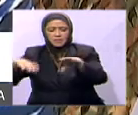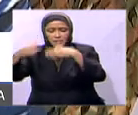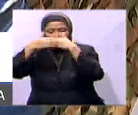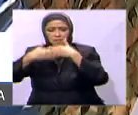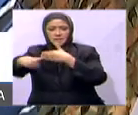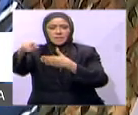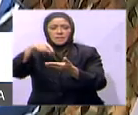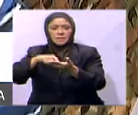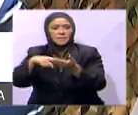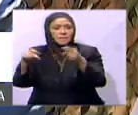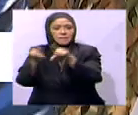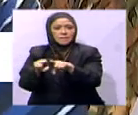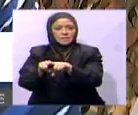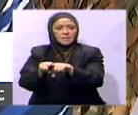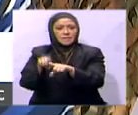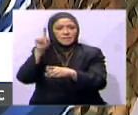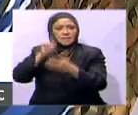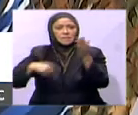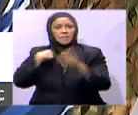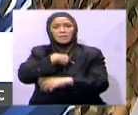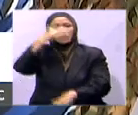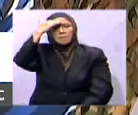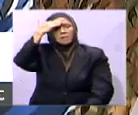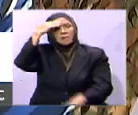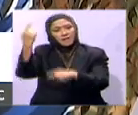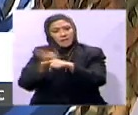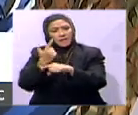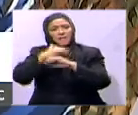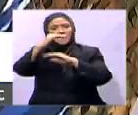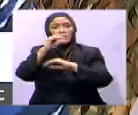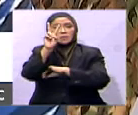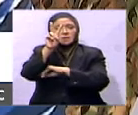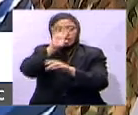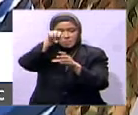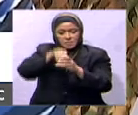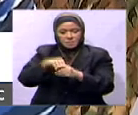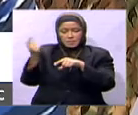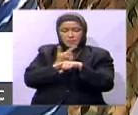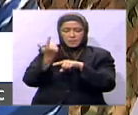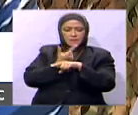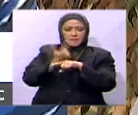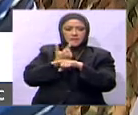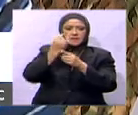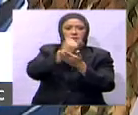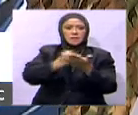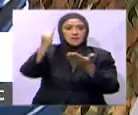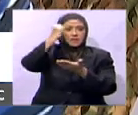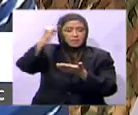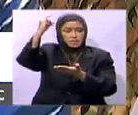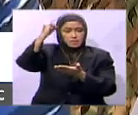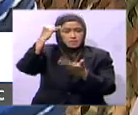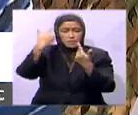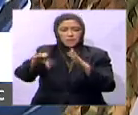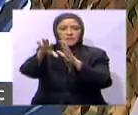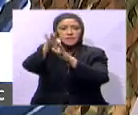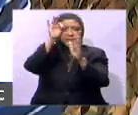ini. Seperti mana yang kita tahu, latihan pasal kedua ini melibatkan latihan di institut-institut yang telah kita